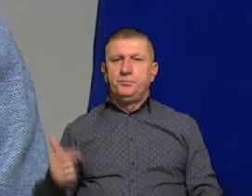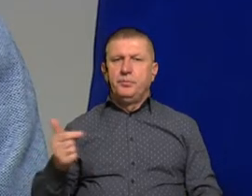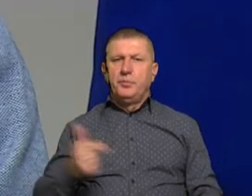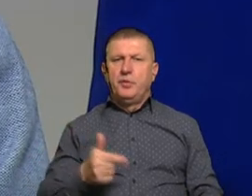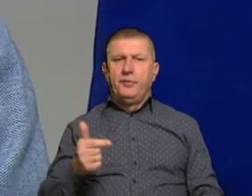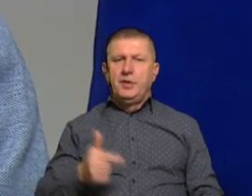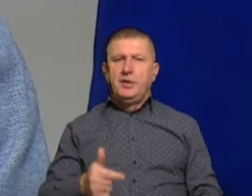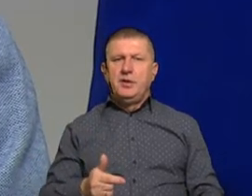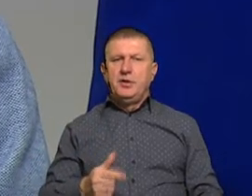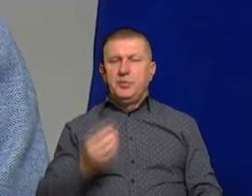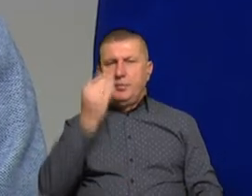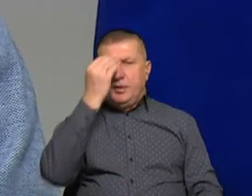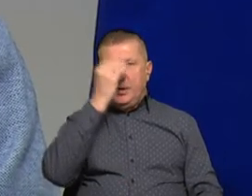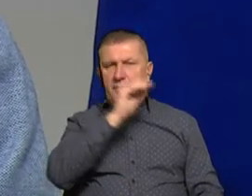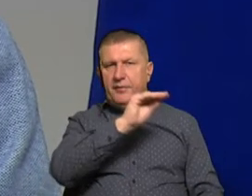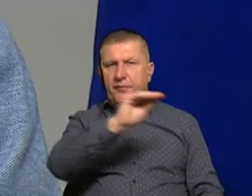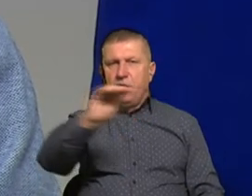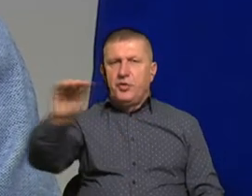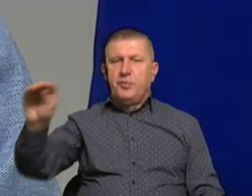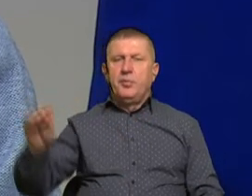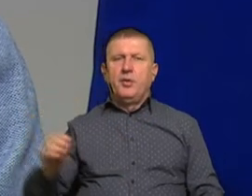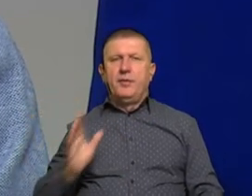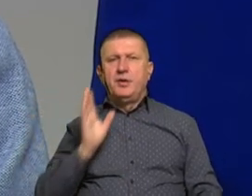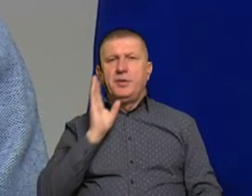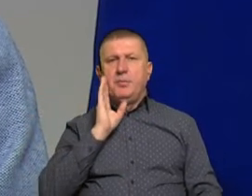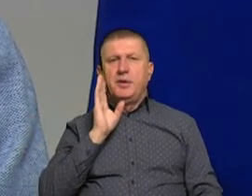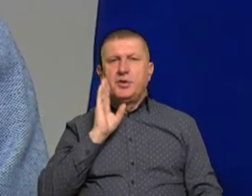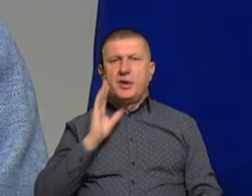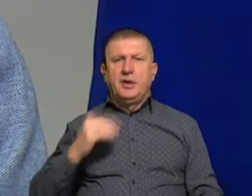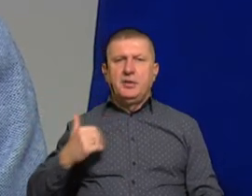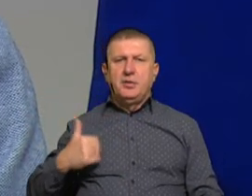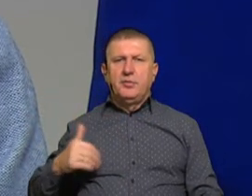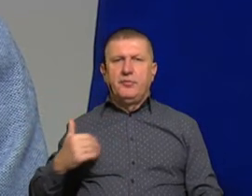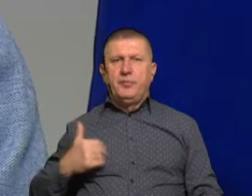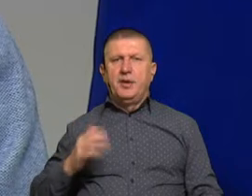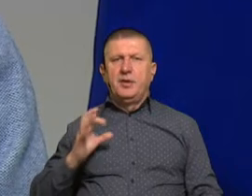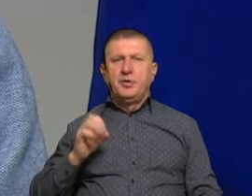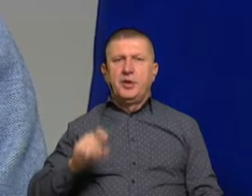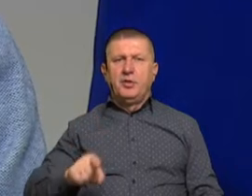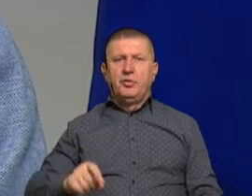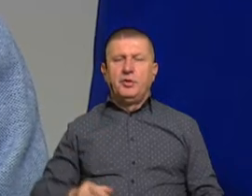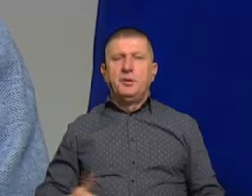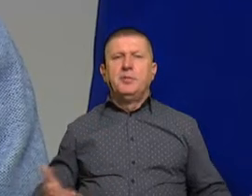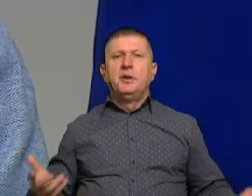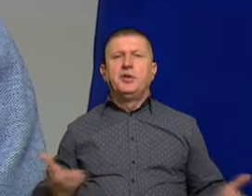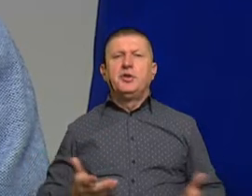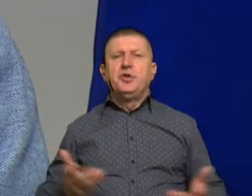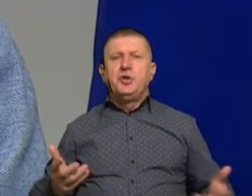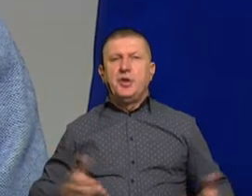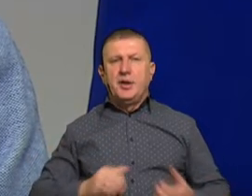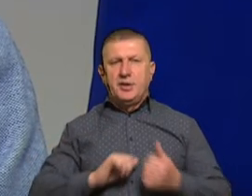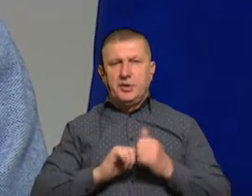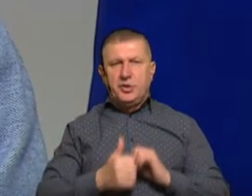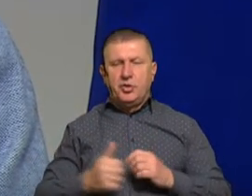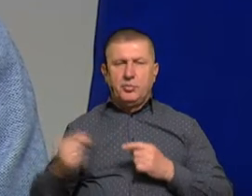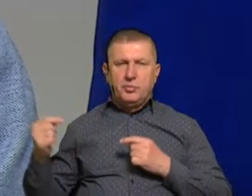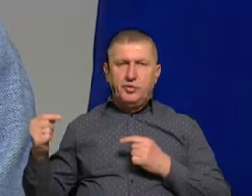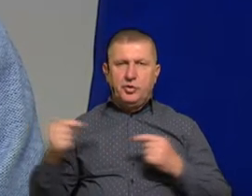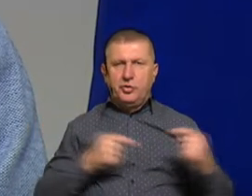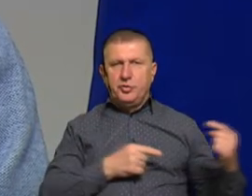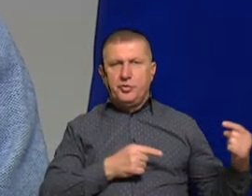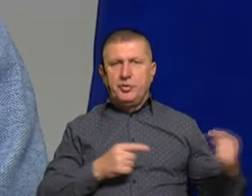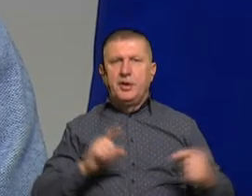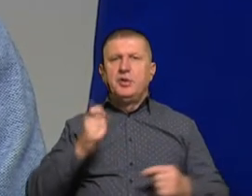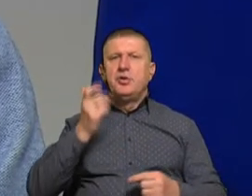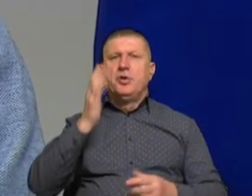również informować obywateli, mieszkańców Bielszczan o tym, gdzie są, jakie konsultacje, co będzie